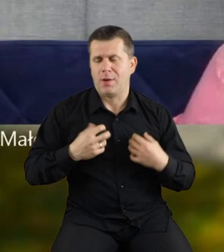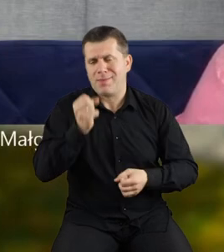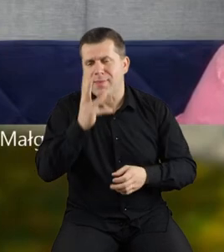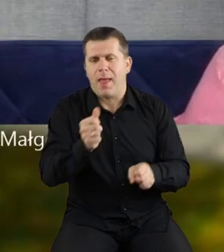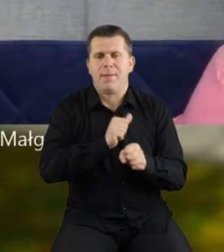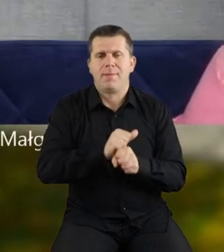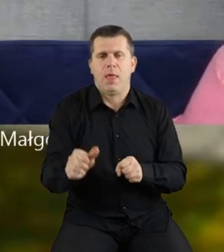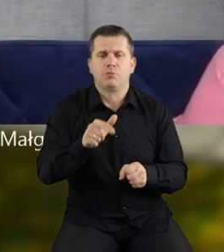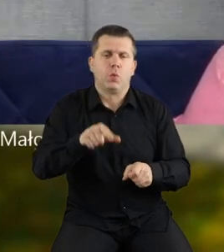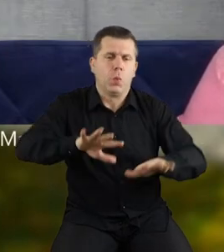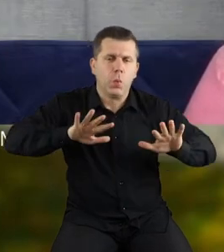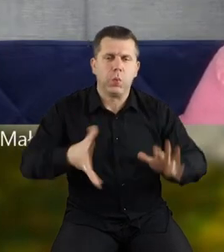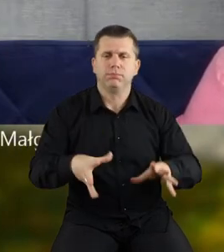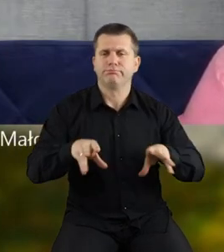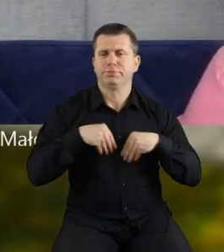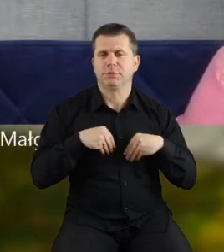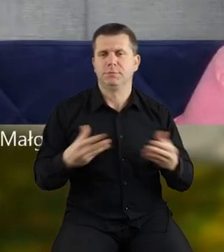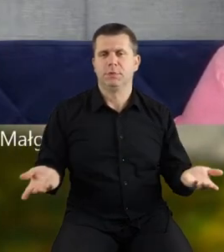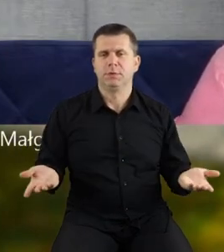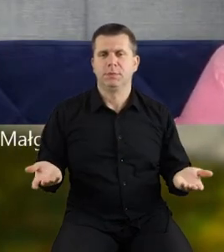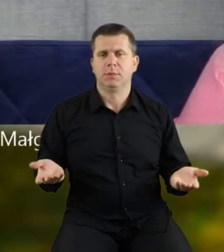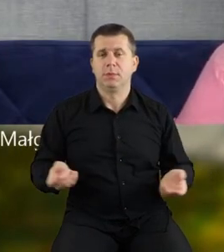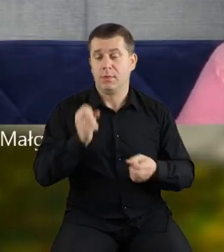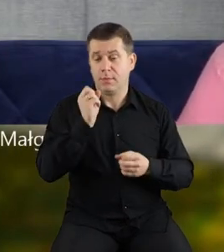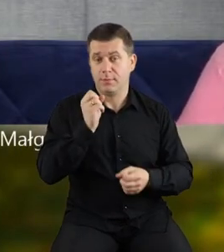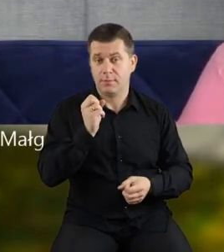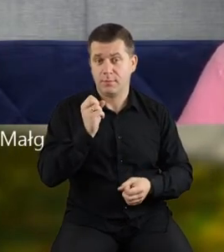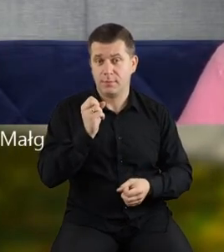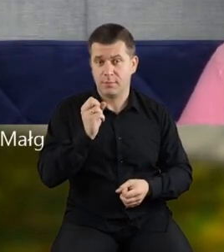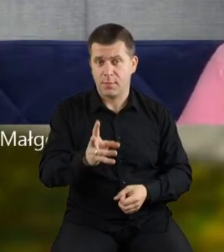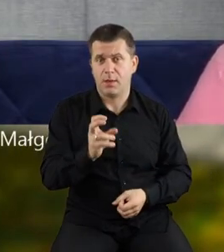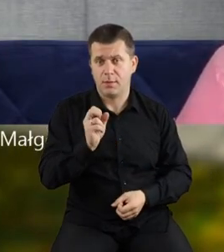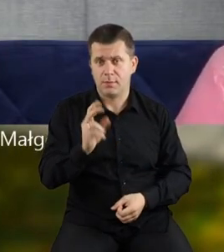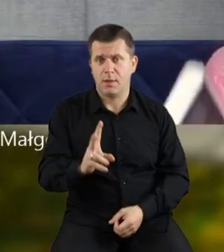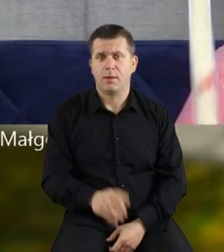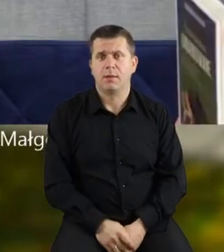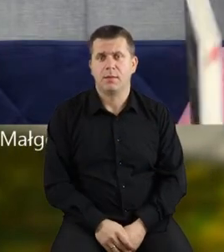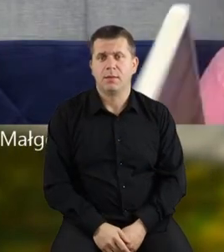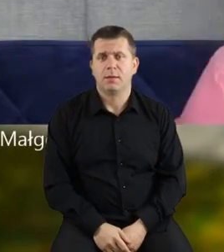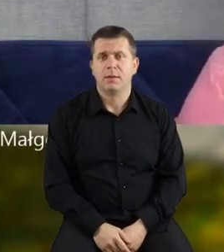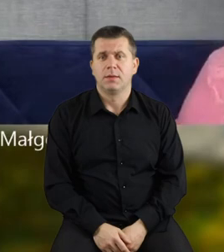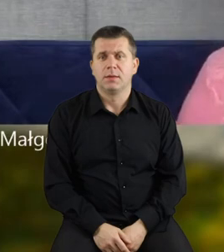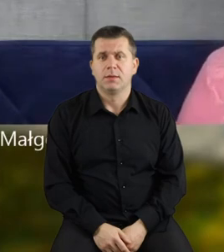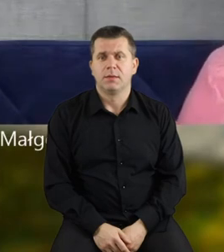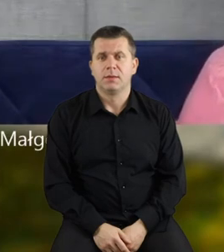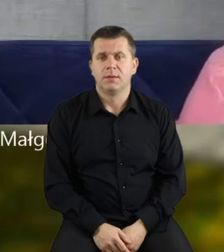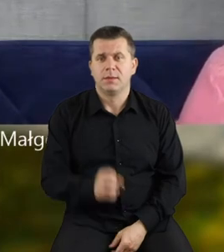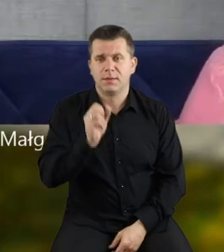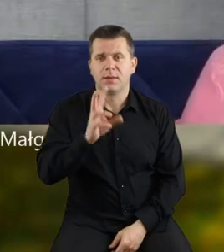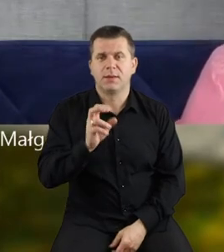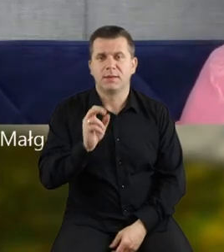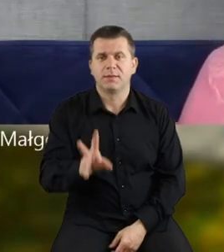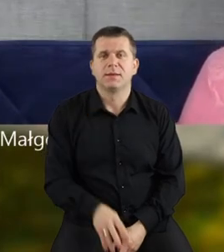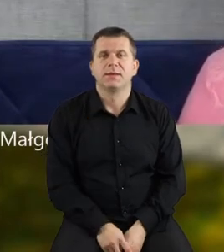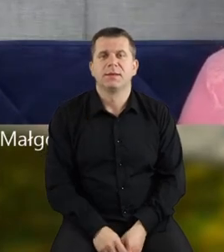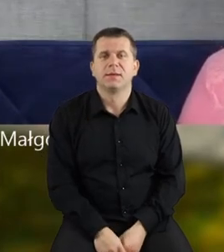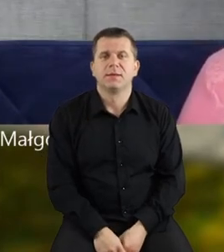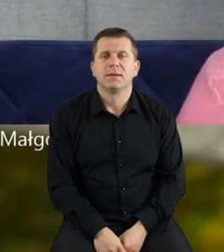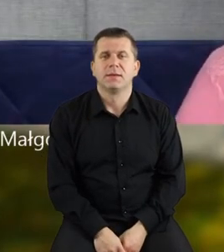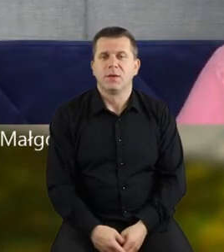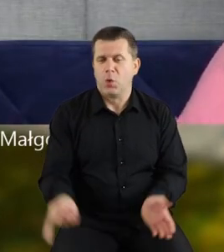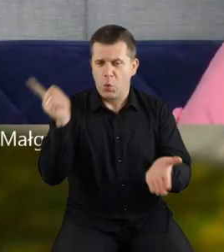i tak po prostu jest, przyjmijmy to. Tak, że to tak chyba jest. Udało się. O to